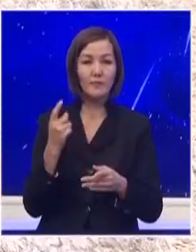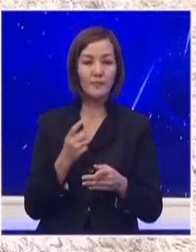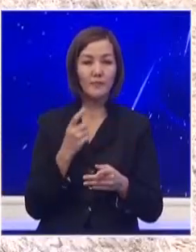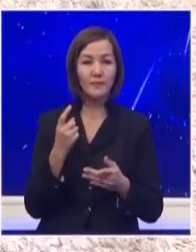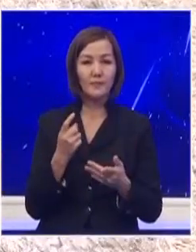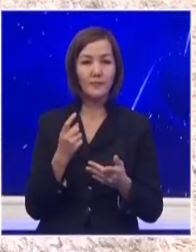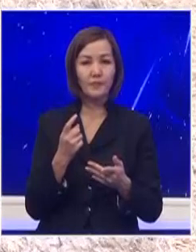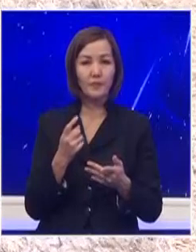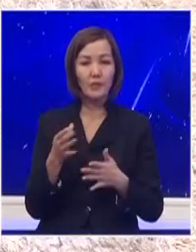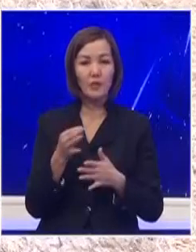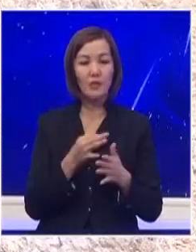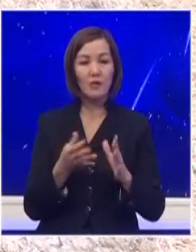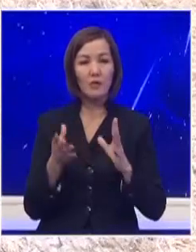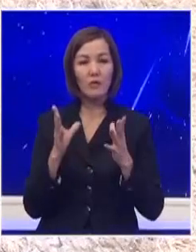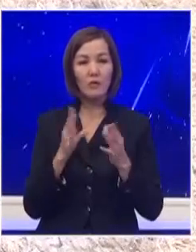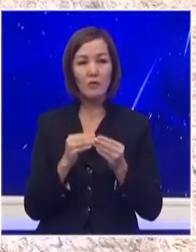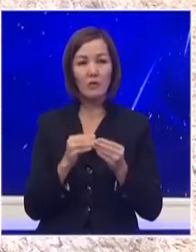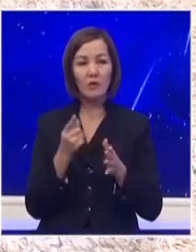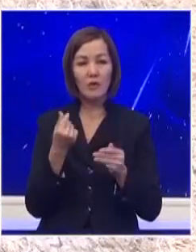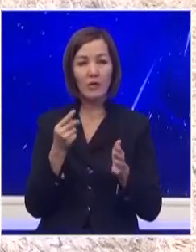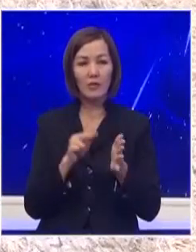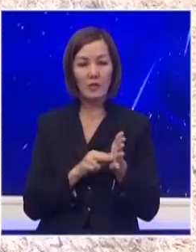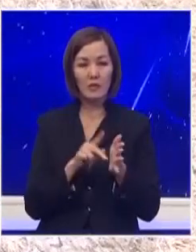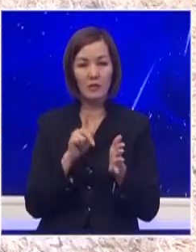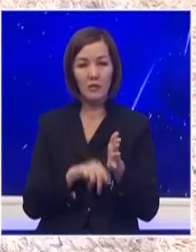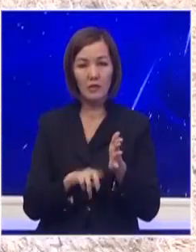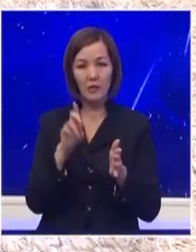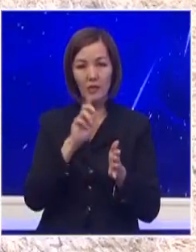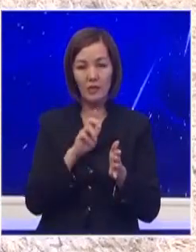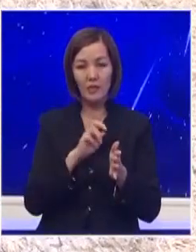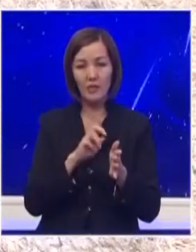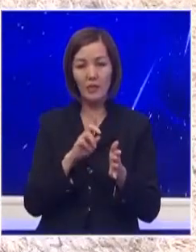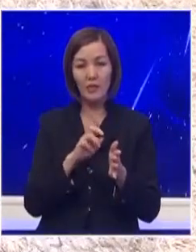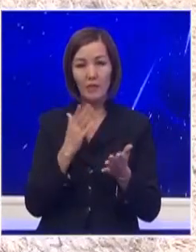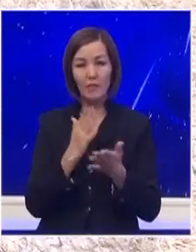жаңа технологиямен жұмыс істеу